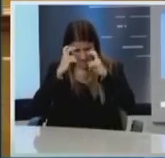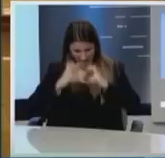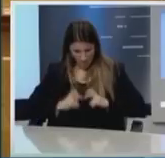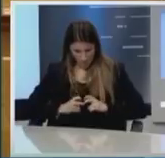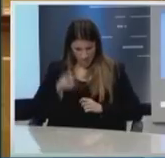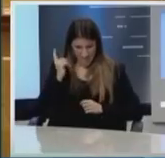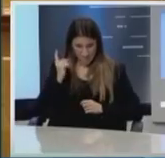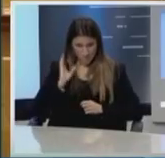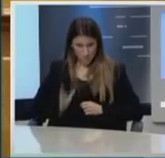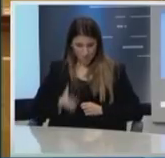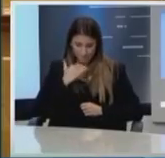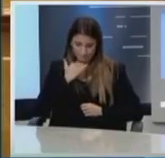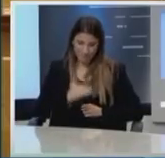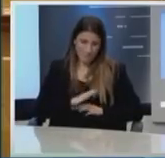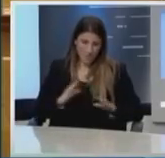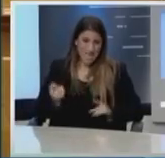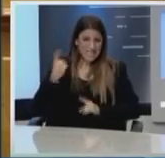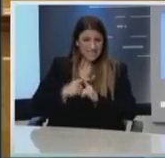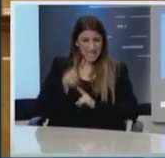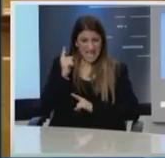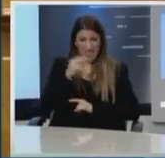και το δάχτυλο και μας λέει και για τα ίμια.